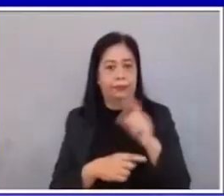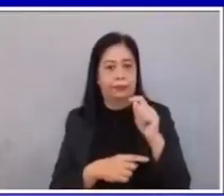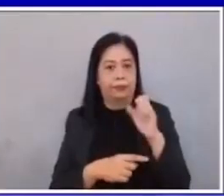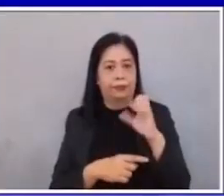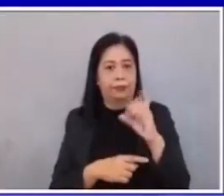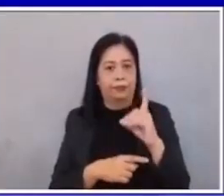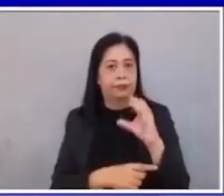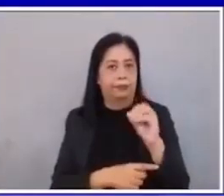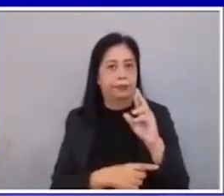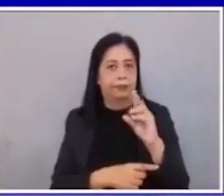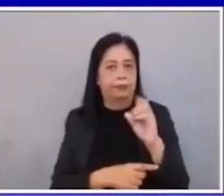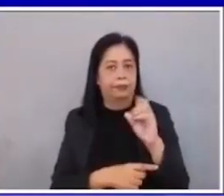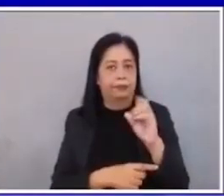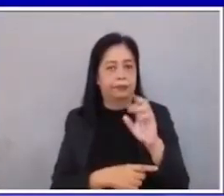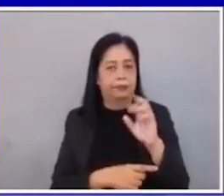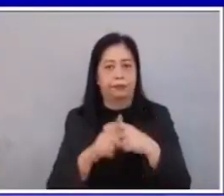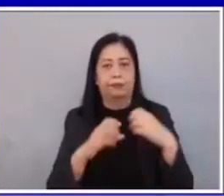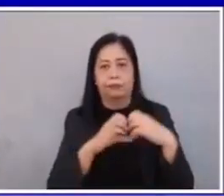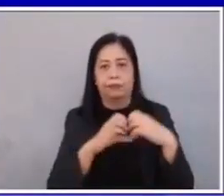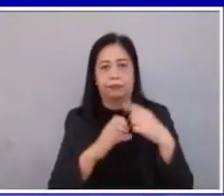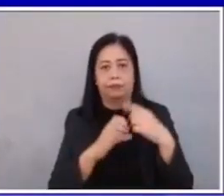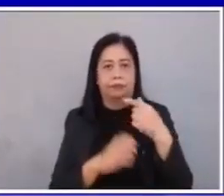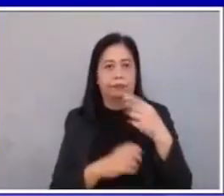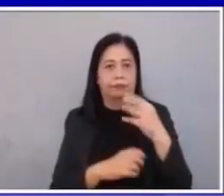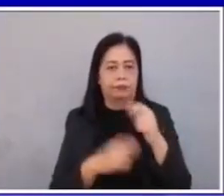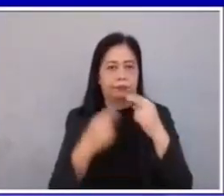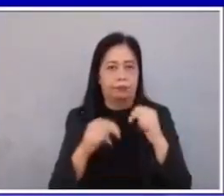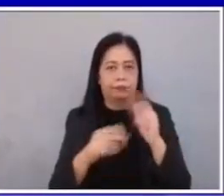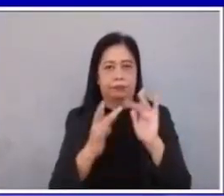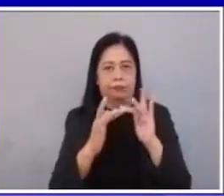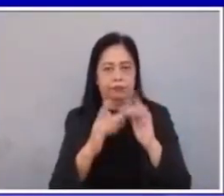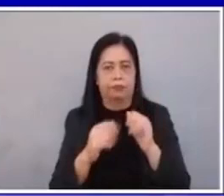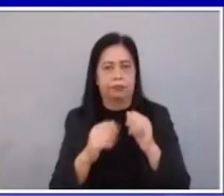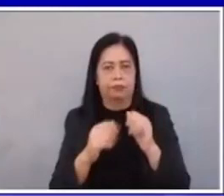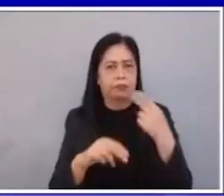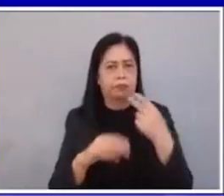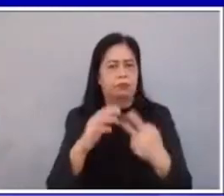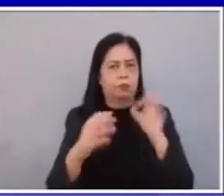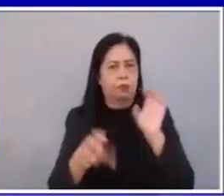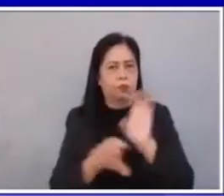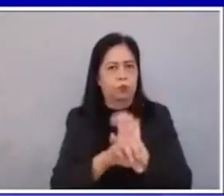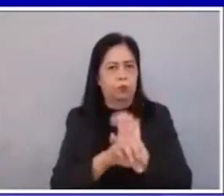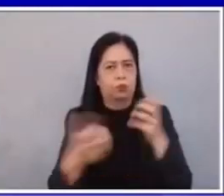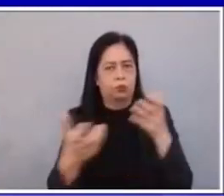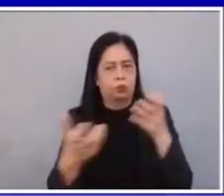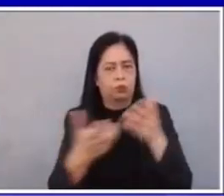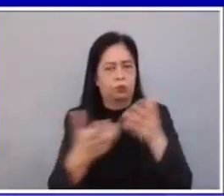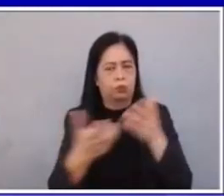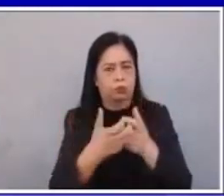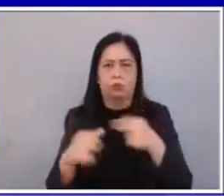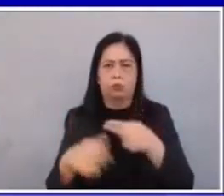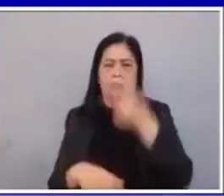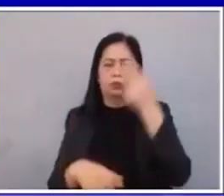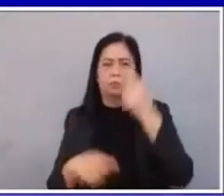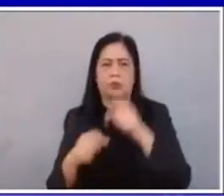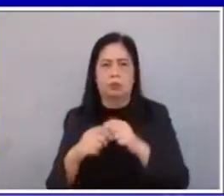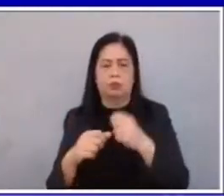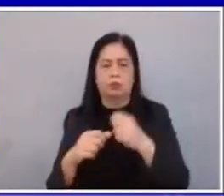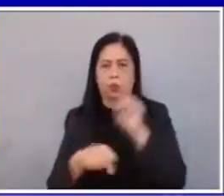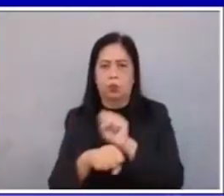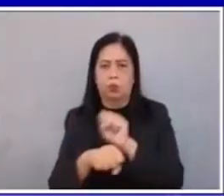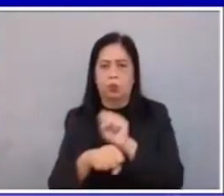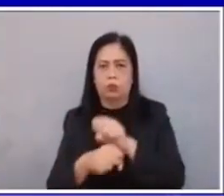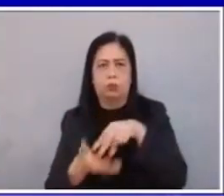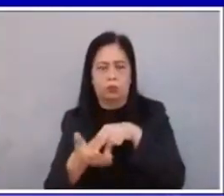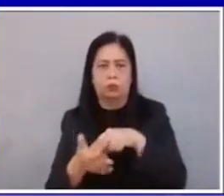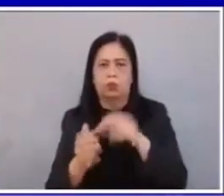News Online. Tumaas po ang employed pero tumaas pa rin po ang unemployed. Ano po ang dahilan sa pag-akyat ng unemployment